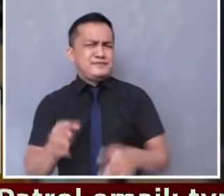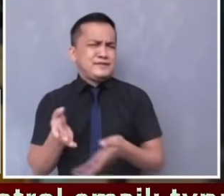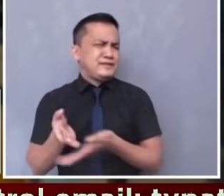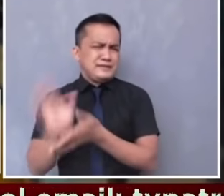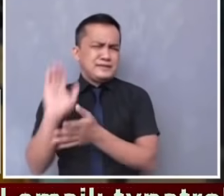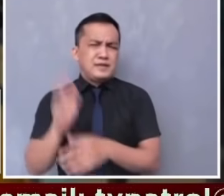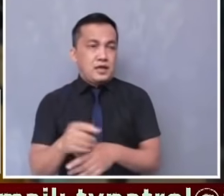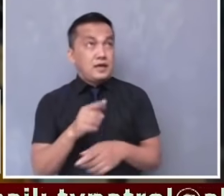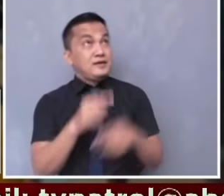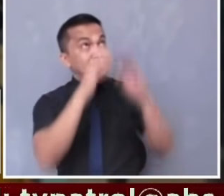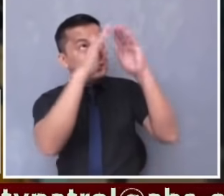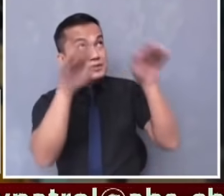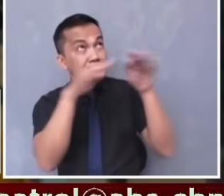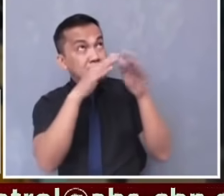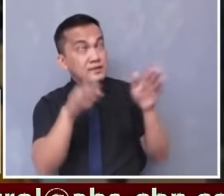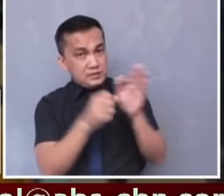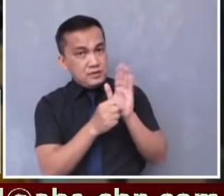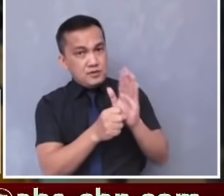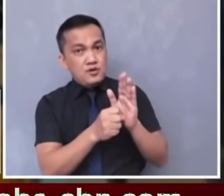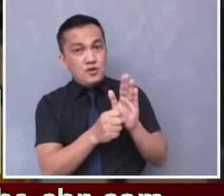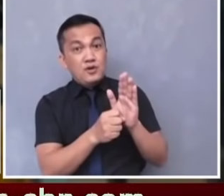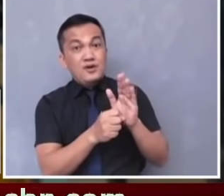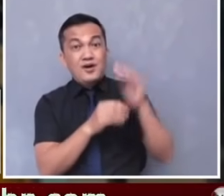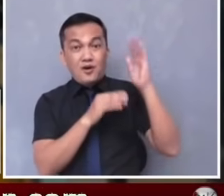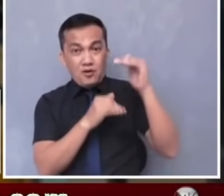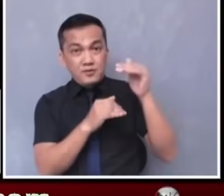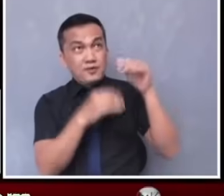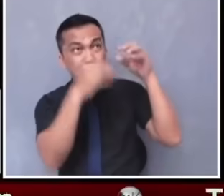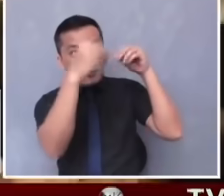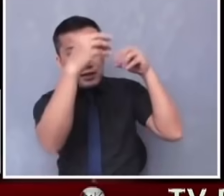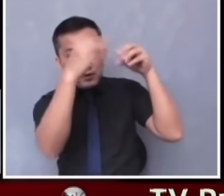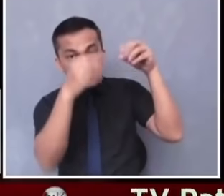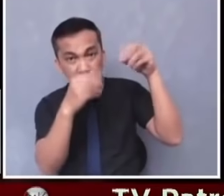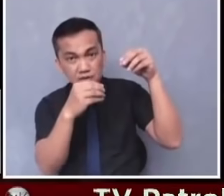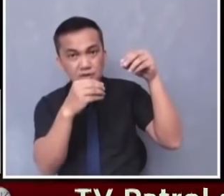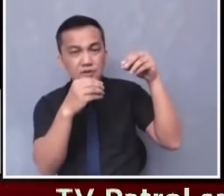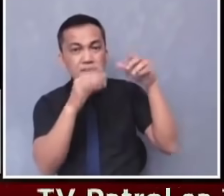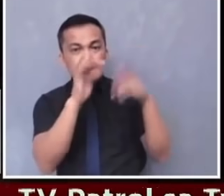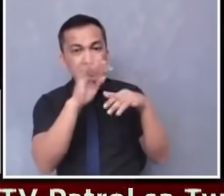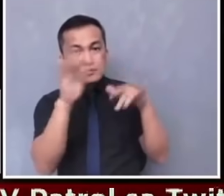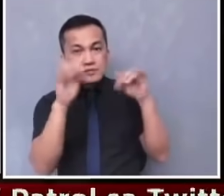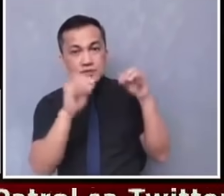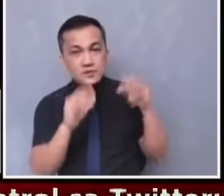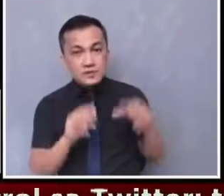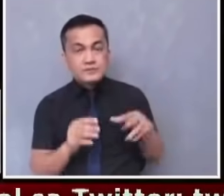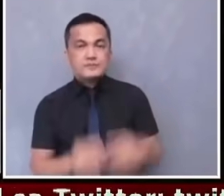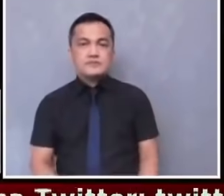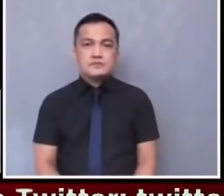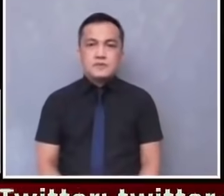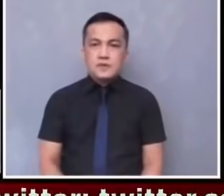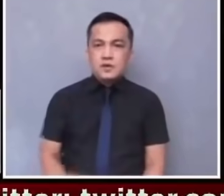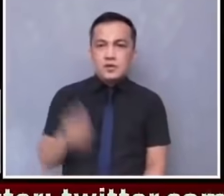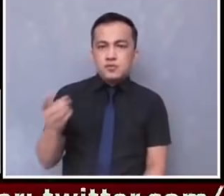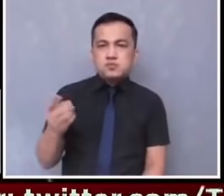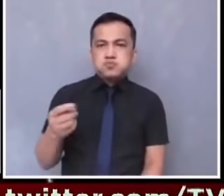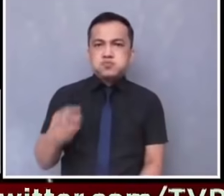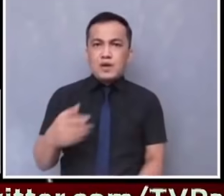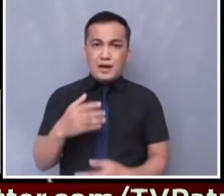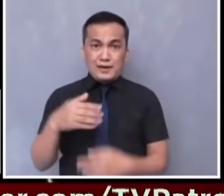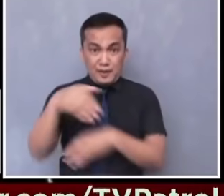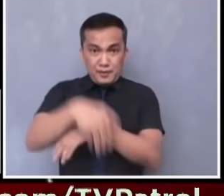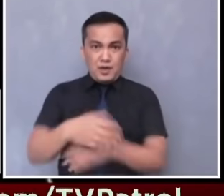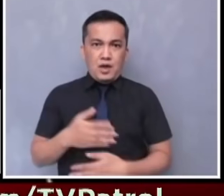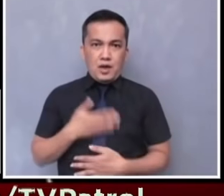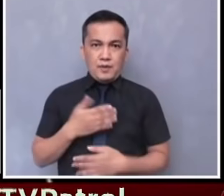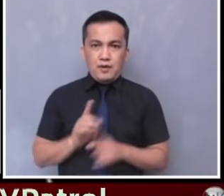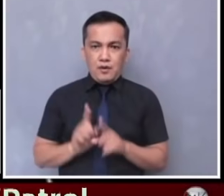pag-asa ang nakikita natin sa bawat ilaw at sa mga bituin. Pinasaya rin ang gabi ng bonggang pyro musical fireworks. Tampok